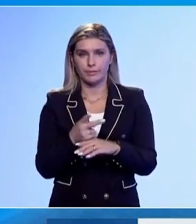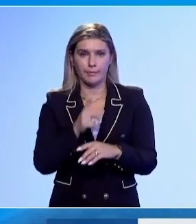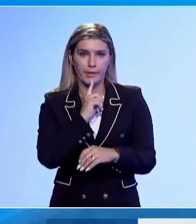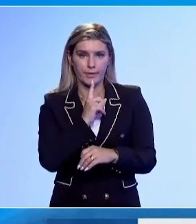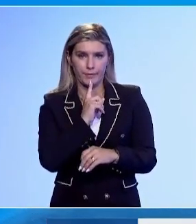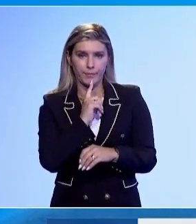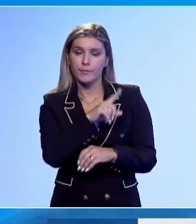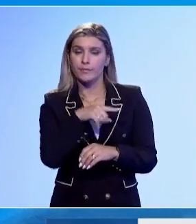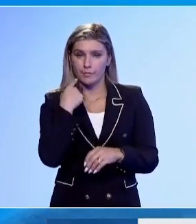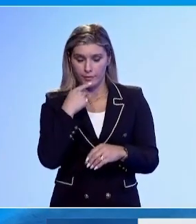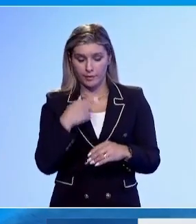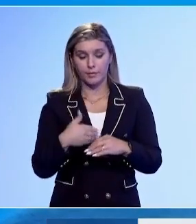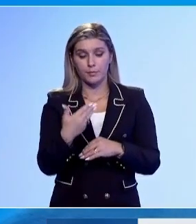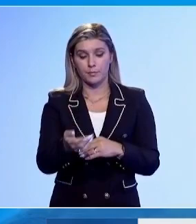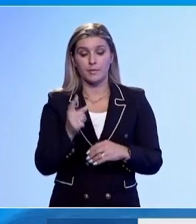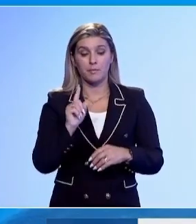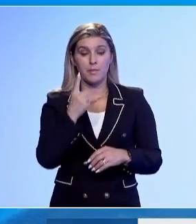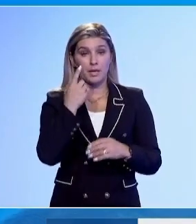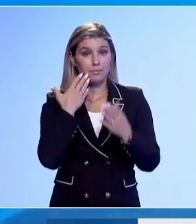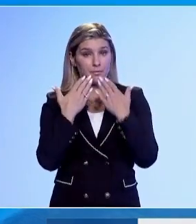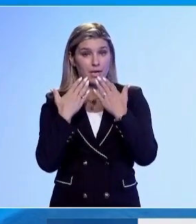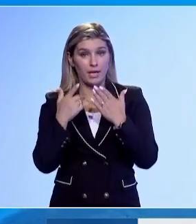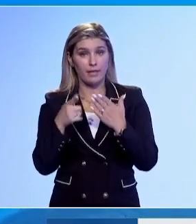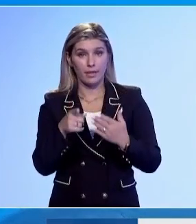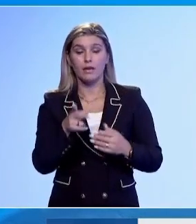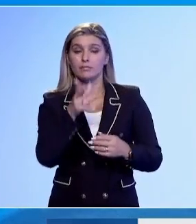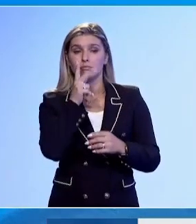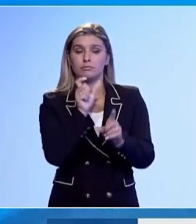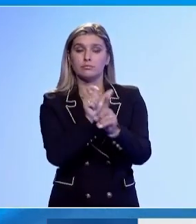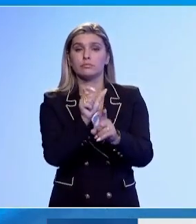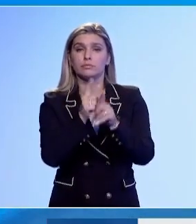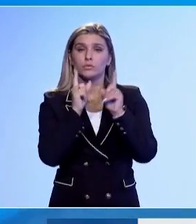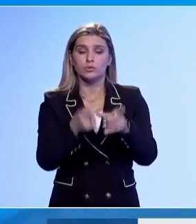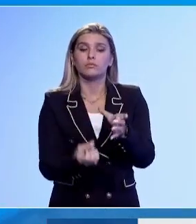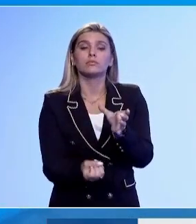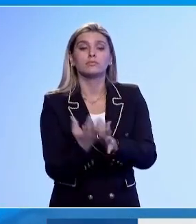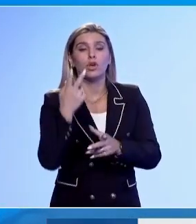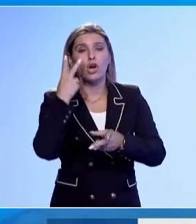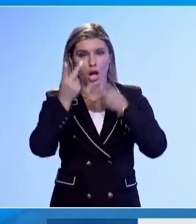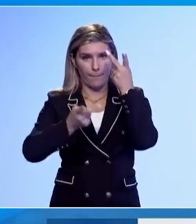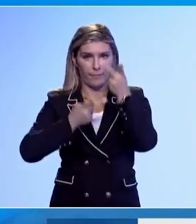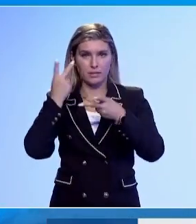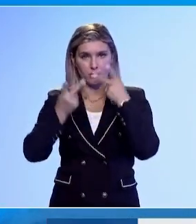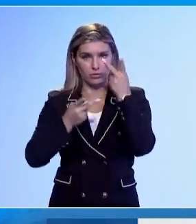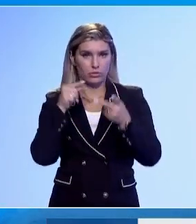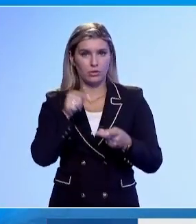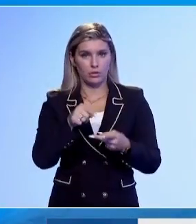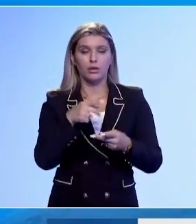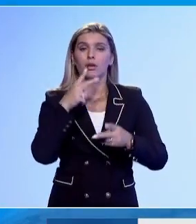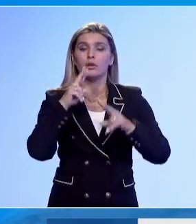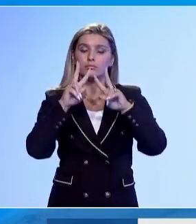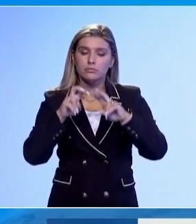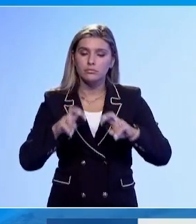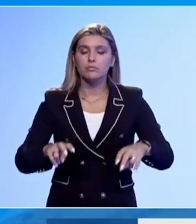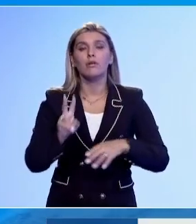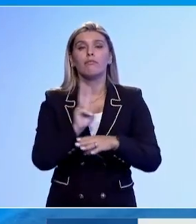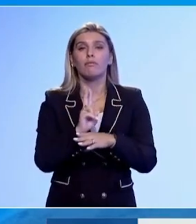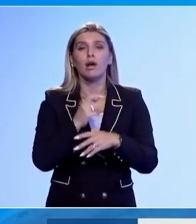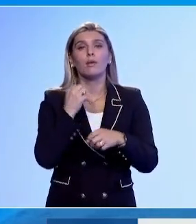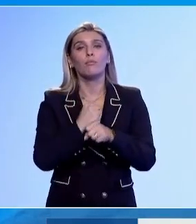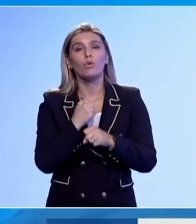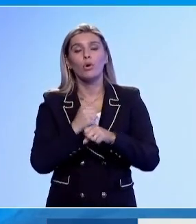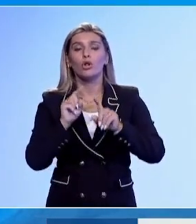Kosovës, në sesionin vjeshtor, do të kërkojnë që të formohet një komision hetimor për të hetuar keqpërdorimet dhe abuzimet e